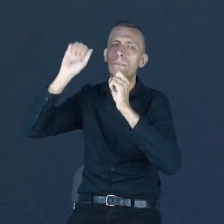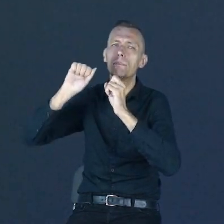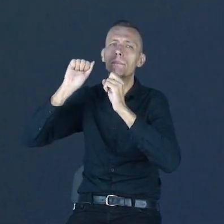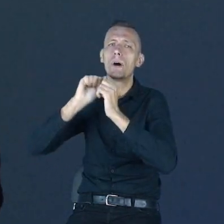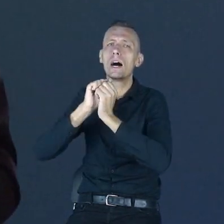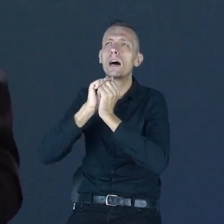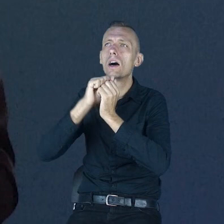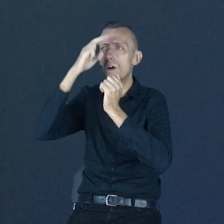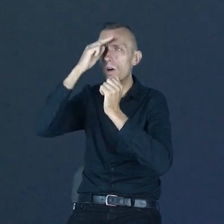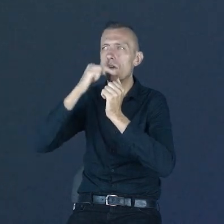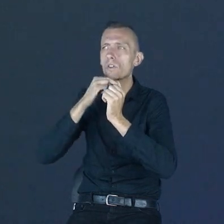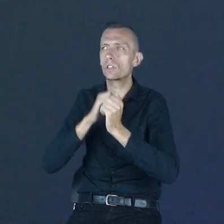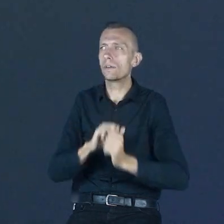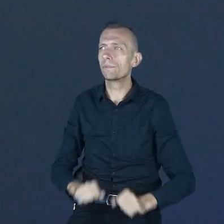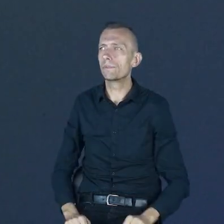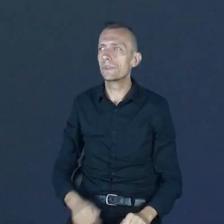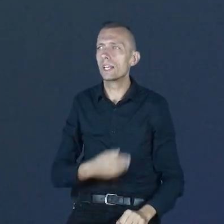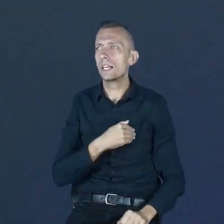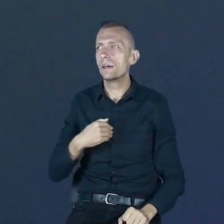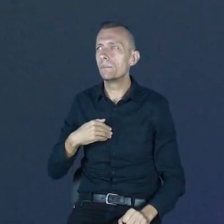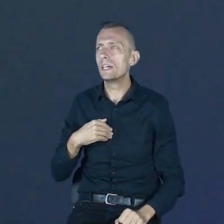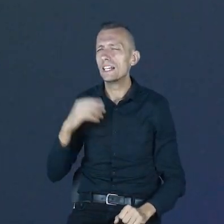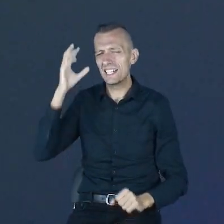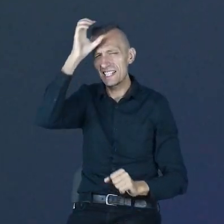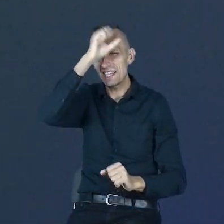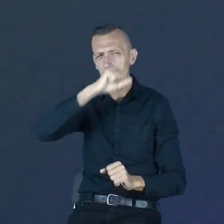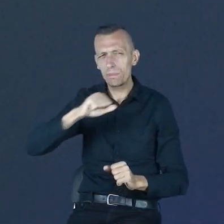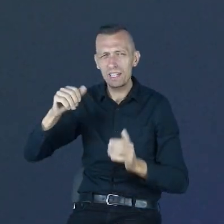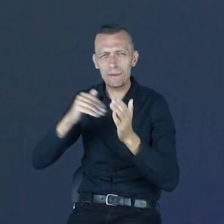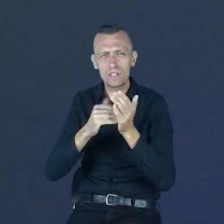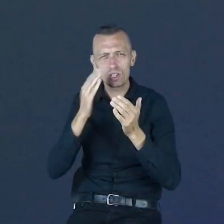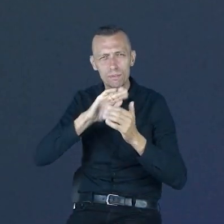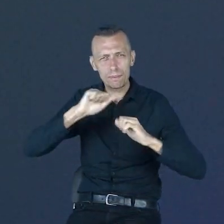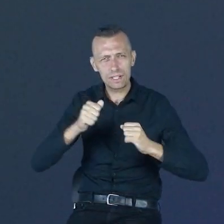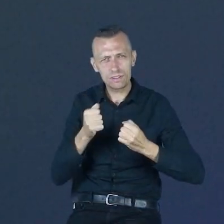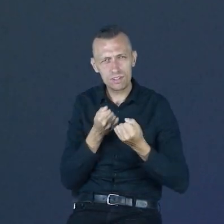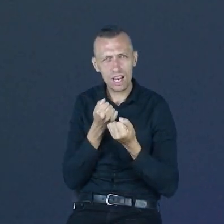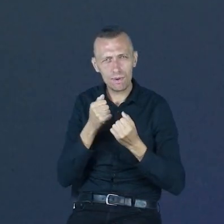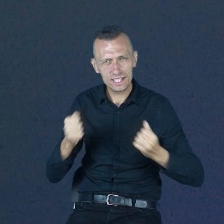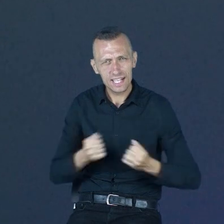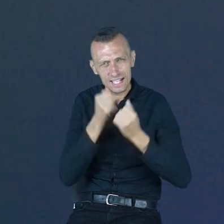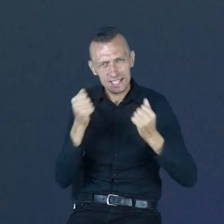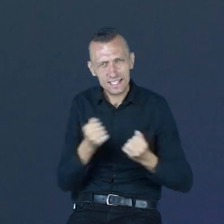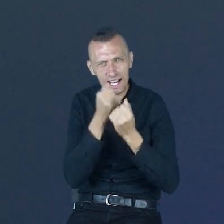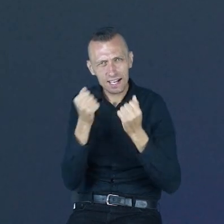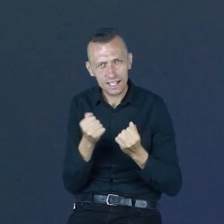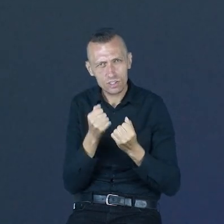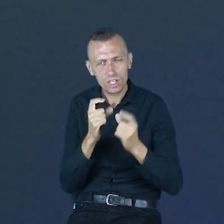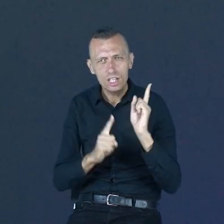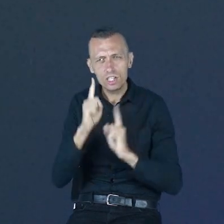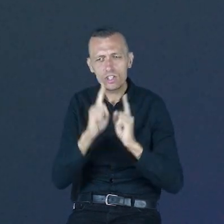linii i przez to trudno nam się przebić przez te fizyczne, materialne sprawy, które zakrywają i